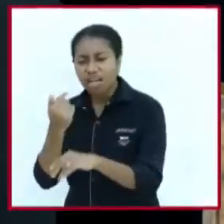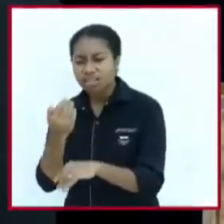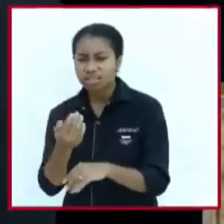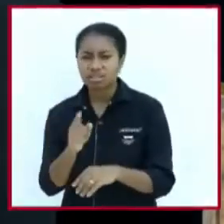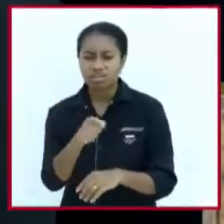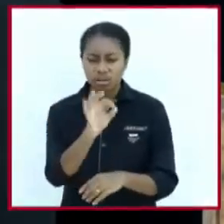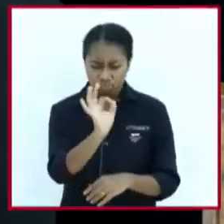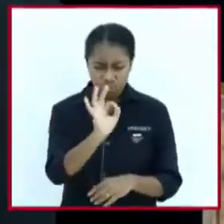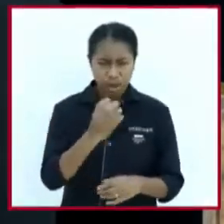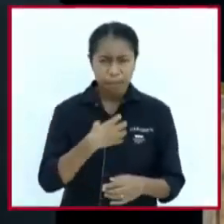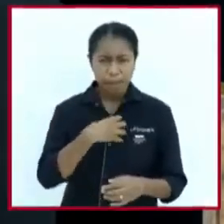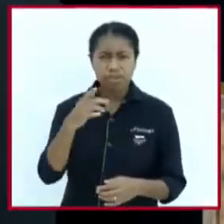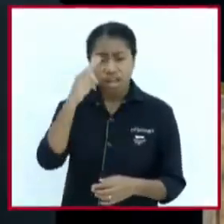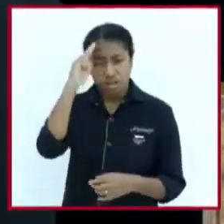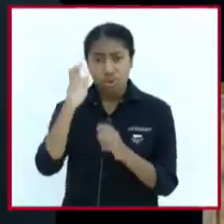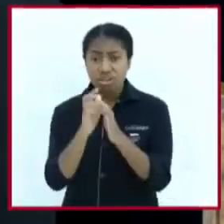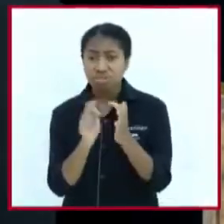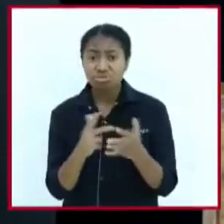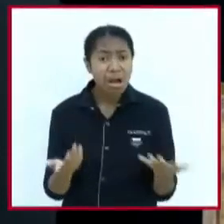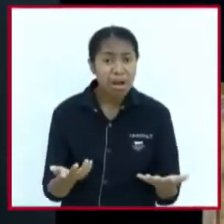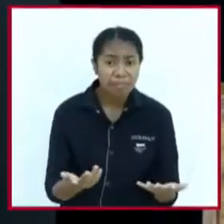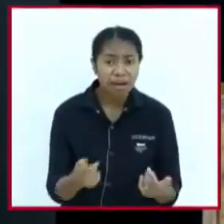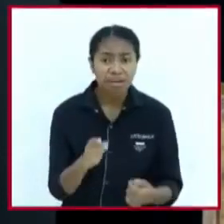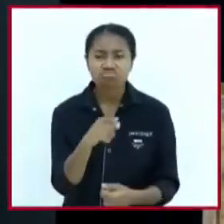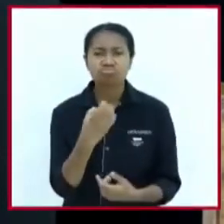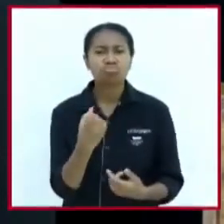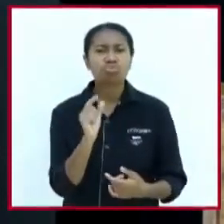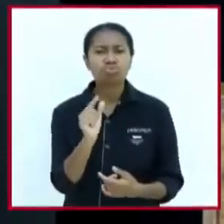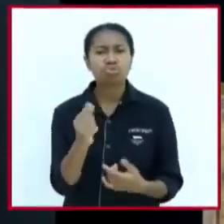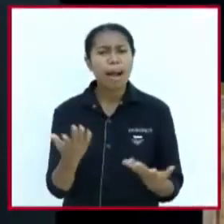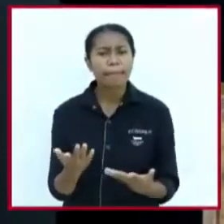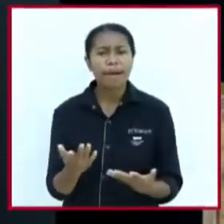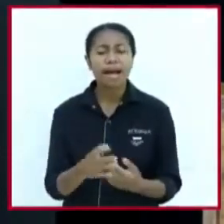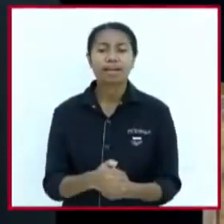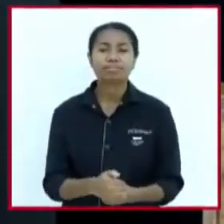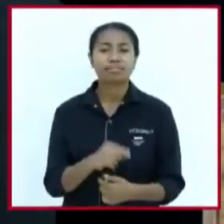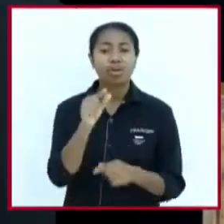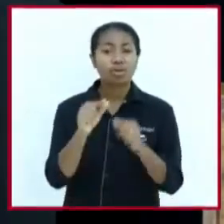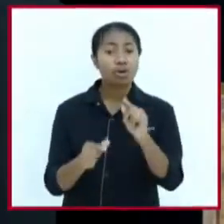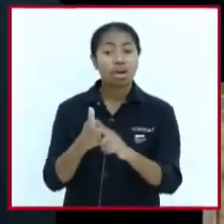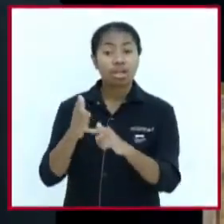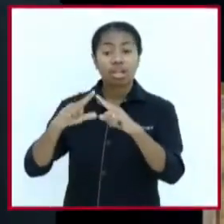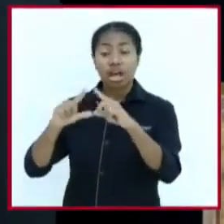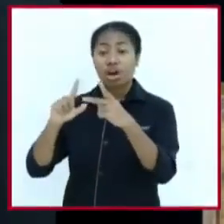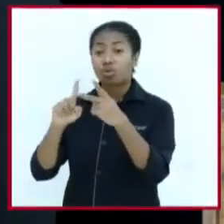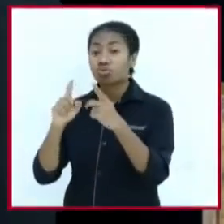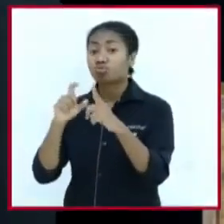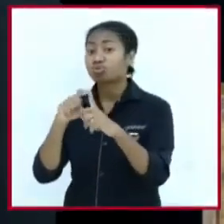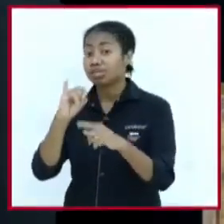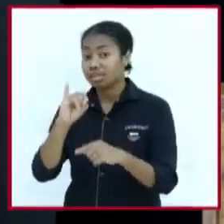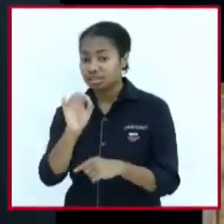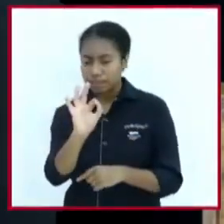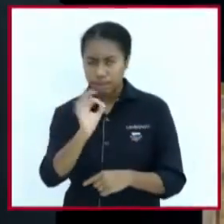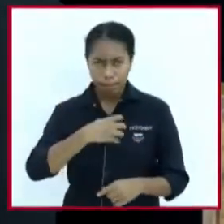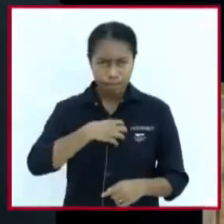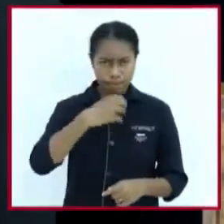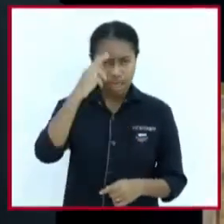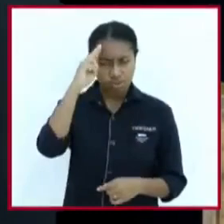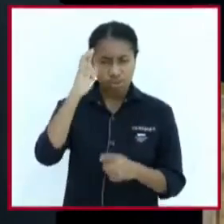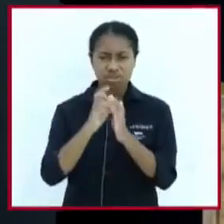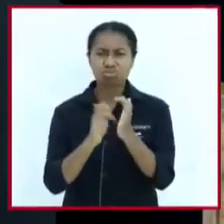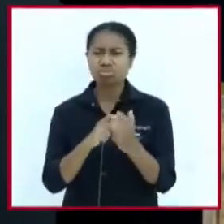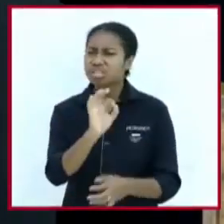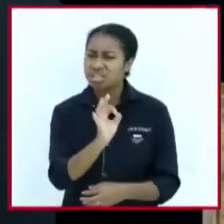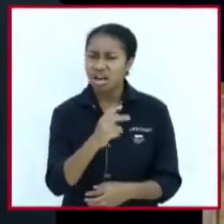tetap percaya pada usus ingat ya orang Yahudi tidak percaya Yesus sebagai Mesias mereka anggap Yesus Mesias palsu